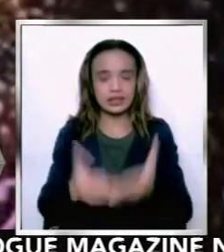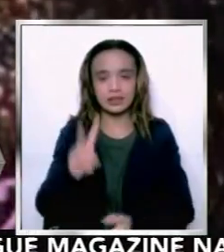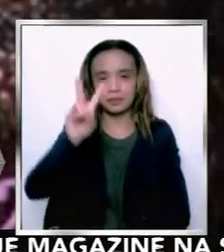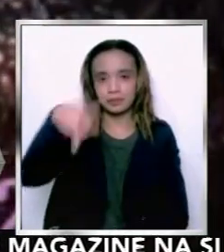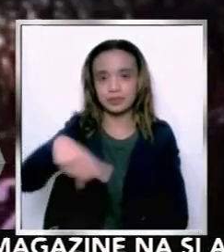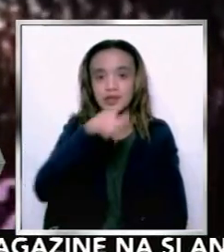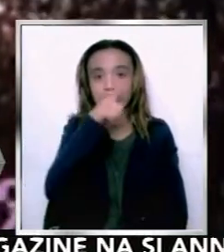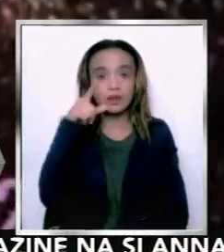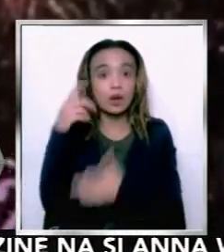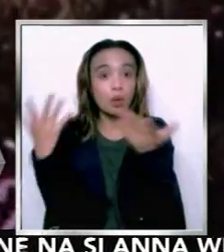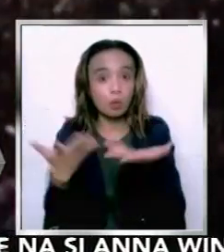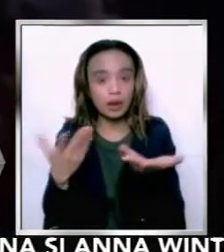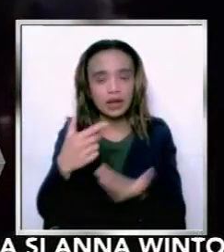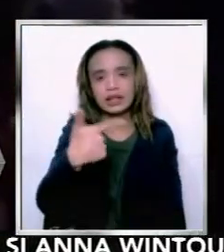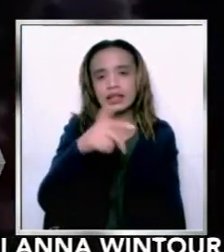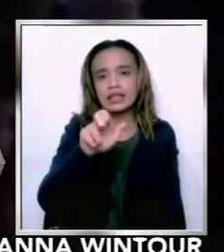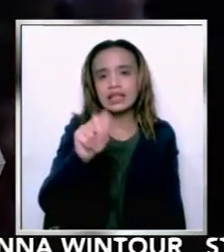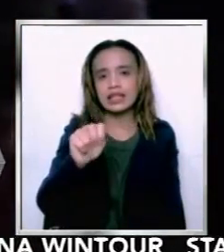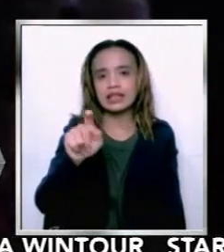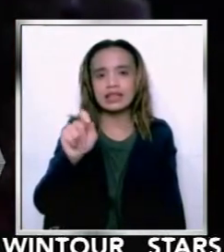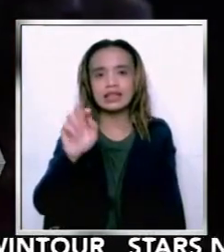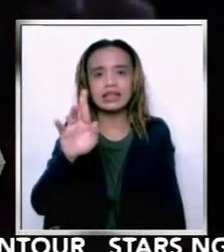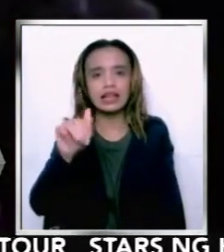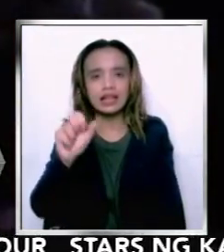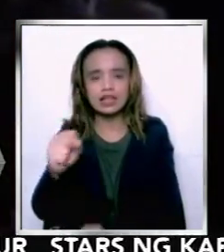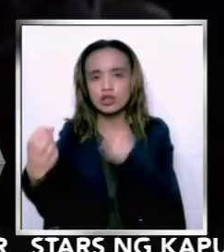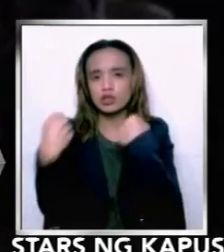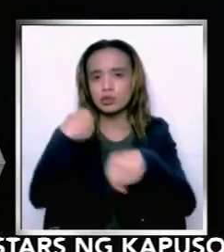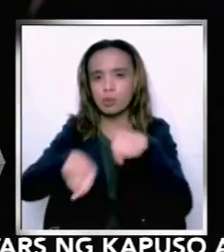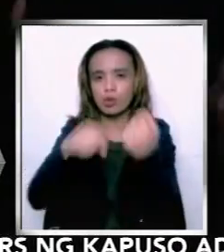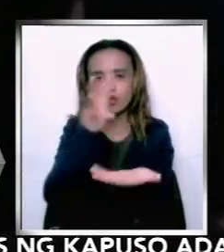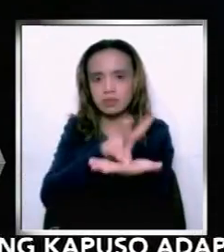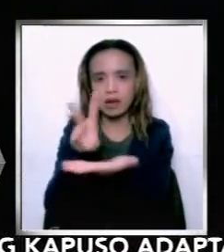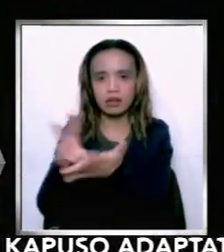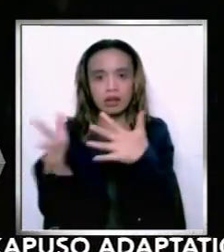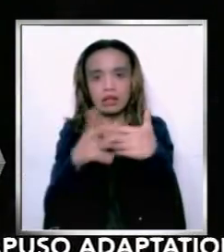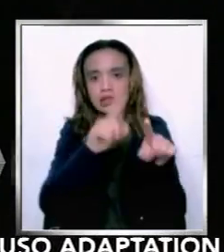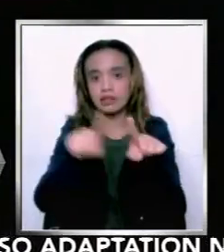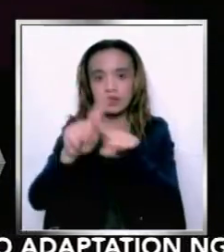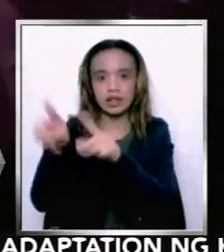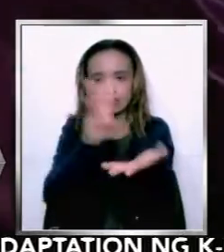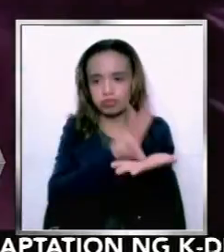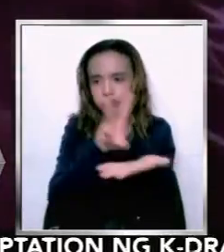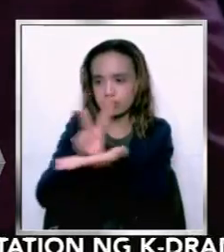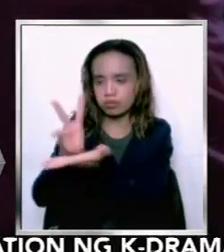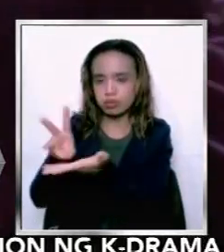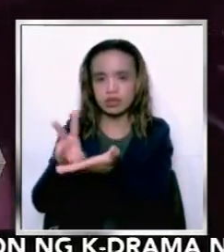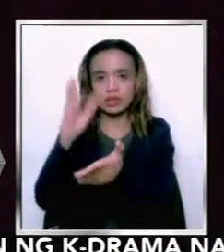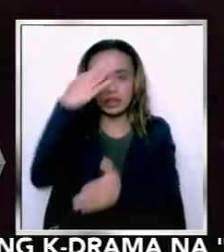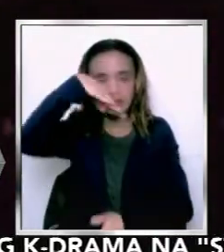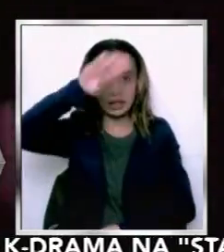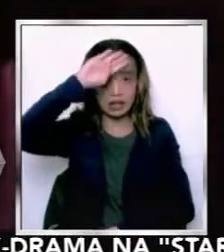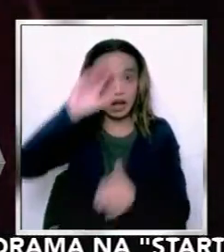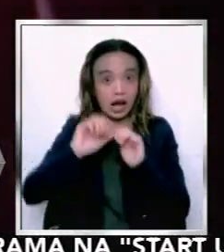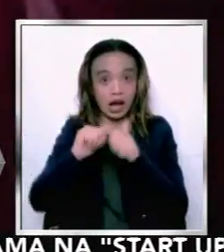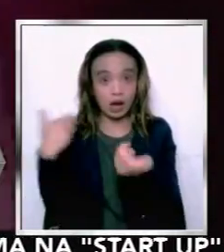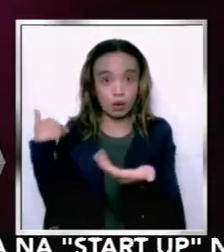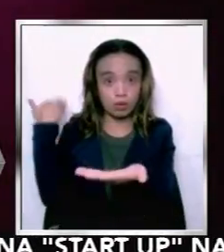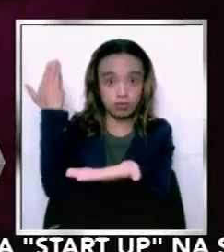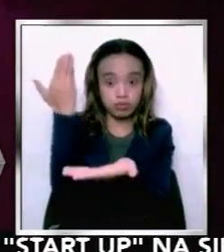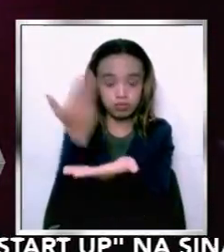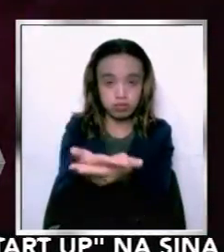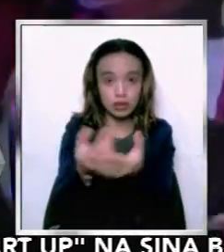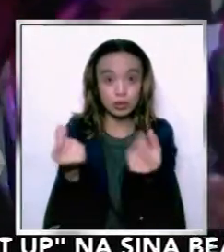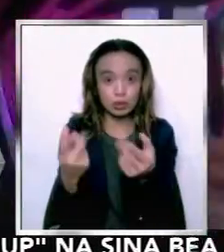Trias Sports Park. Galing pa sa ibang lugar sa Cavite si Robredo at para makaabot sa event, nakiangkas